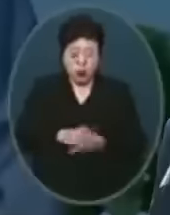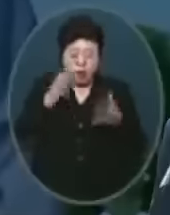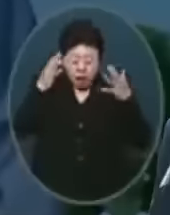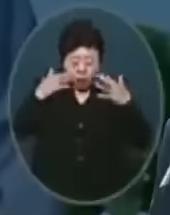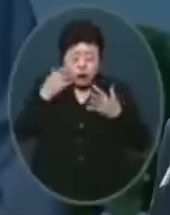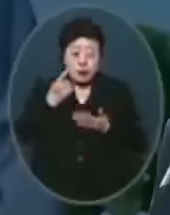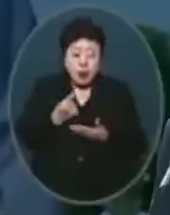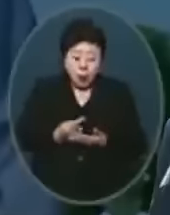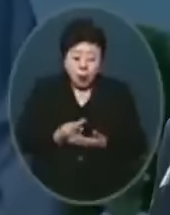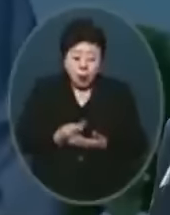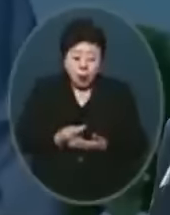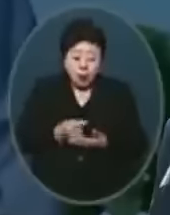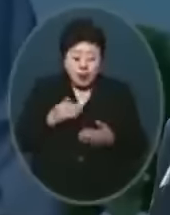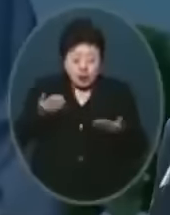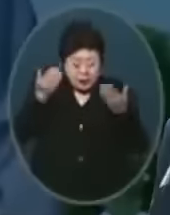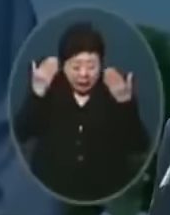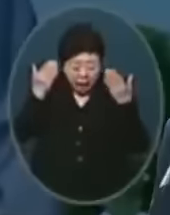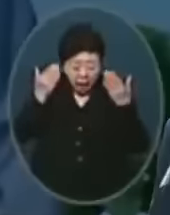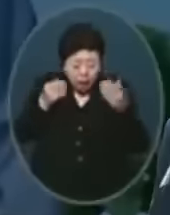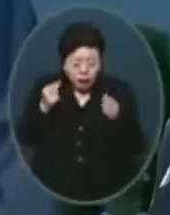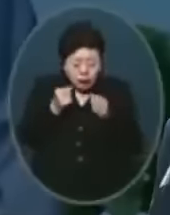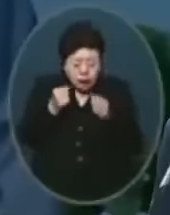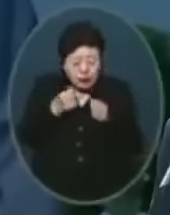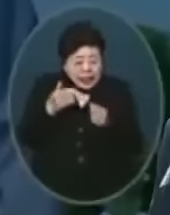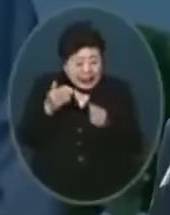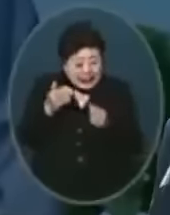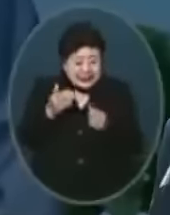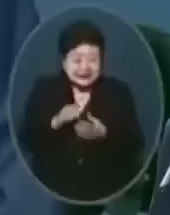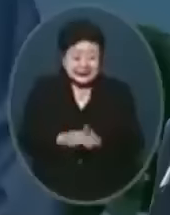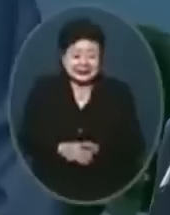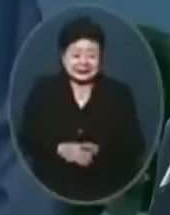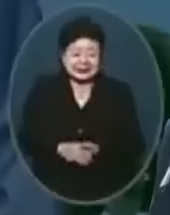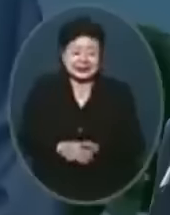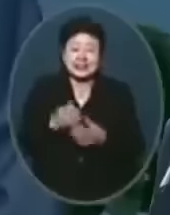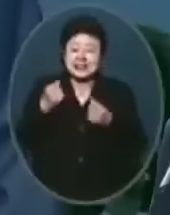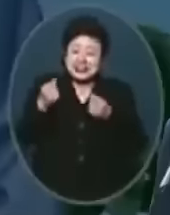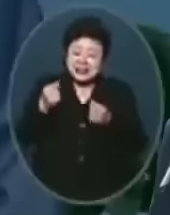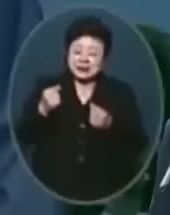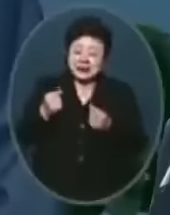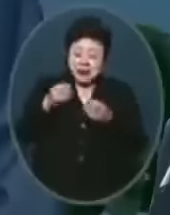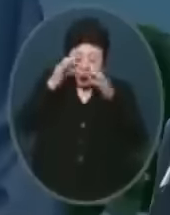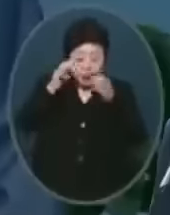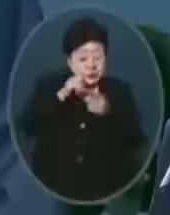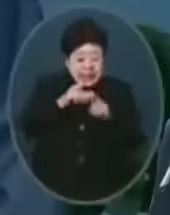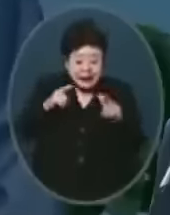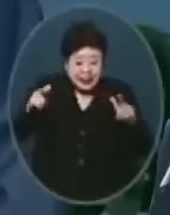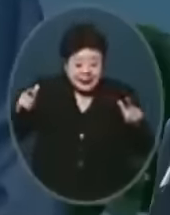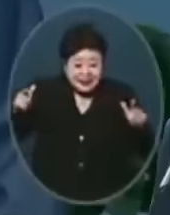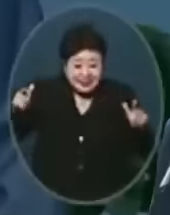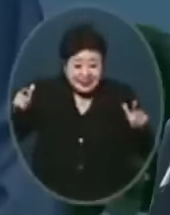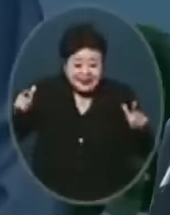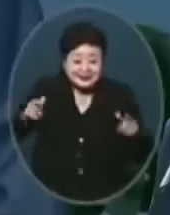여름이 오고 여름이 가고 겨울이 가는 그 힘이 안 보이는 것